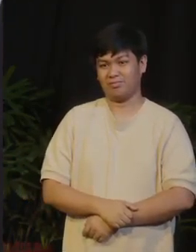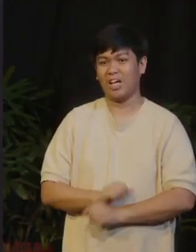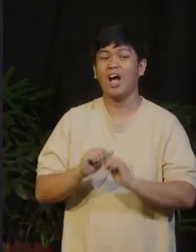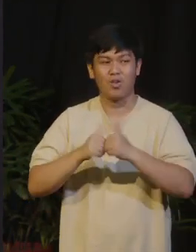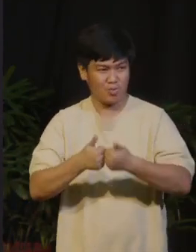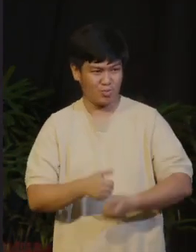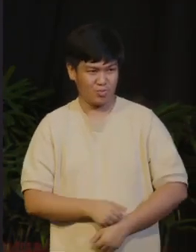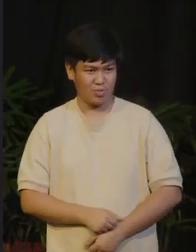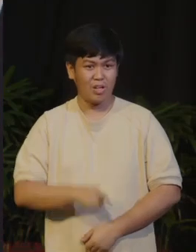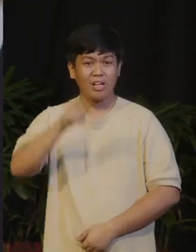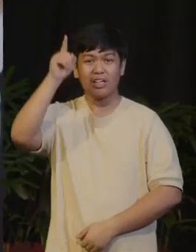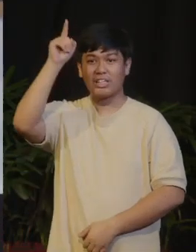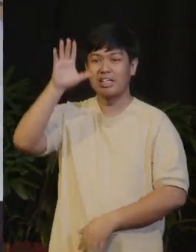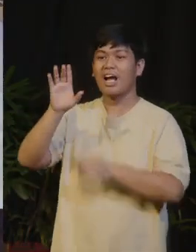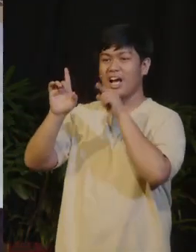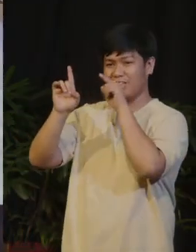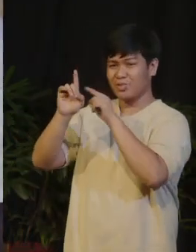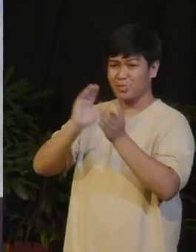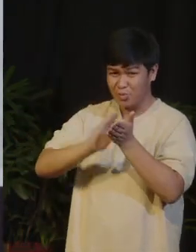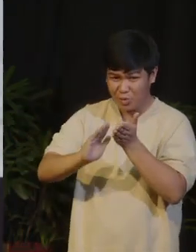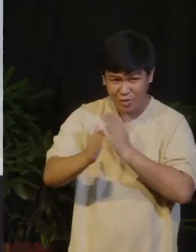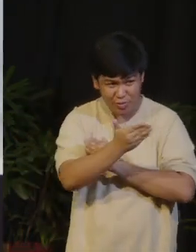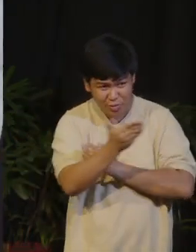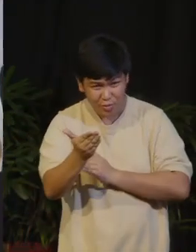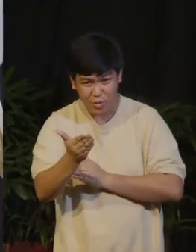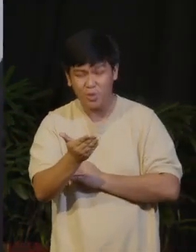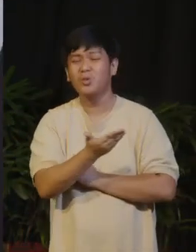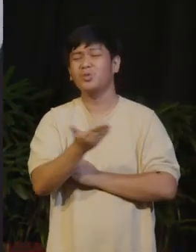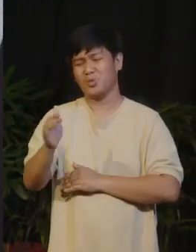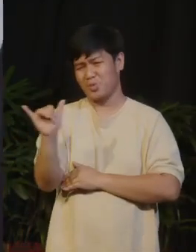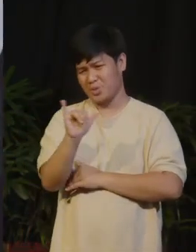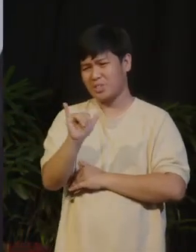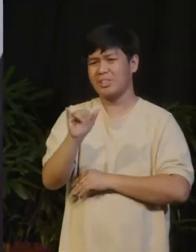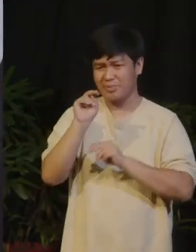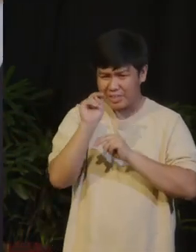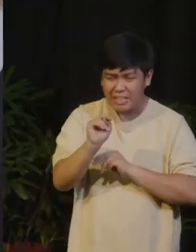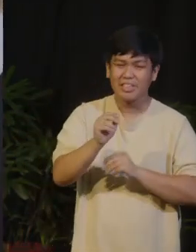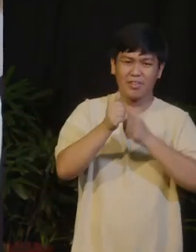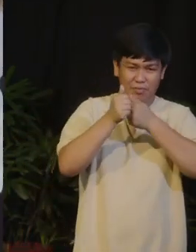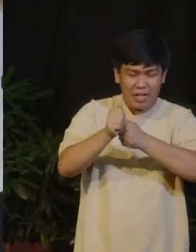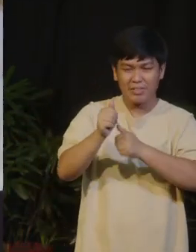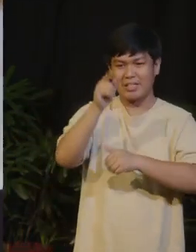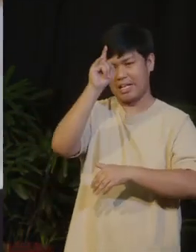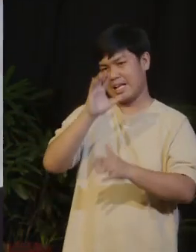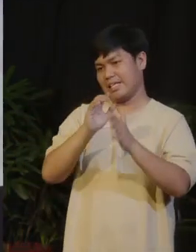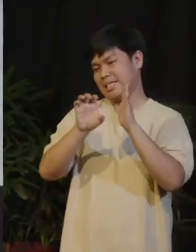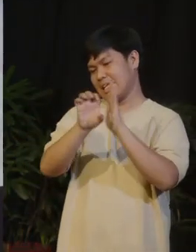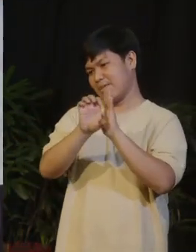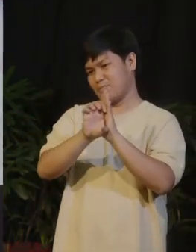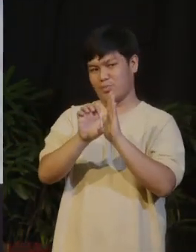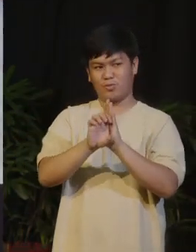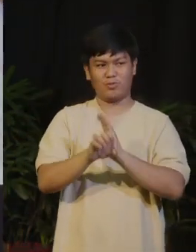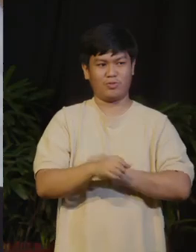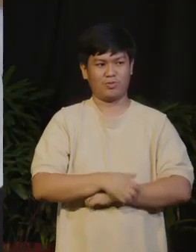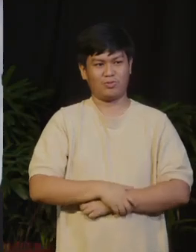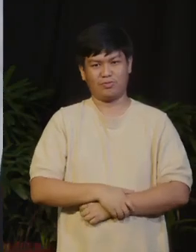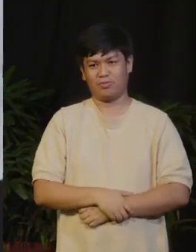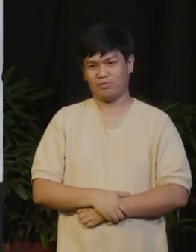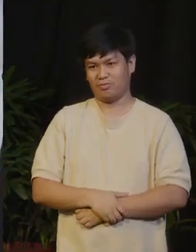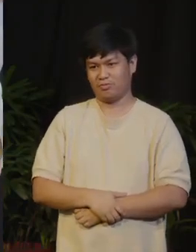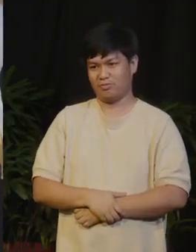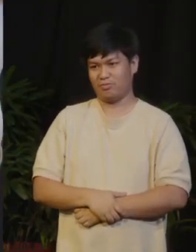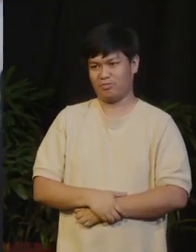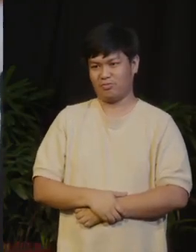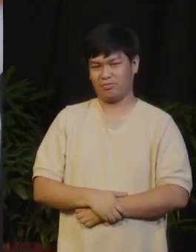So, sa mata ng Diyos, alam natin, nahatulan nyo na sila, nagkamali sila talaga. Maaring sila, alam